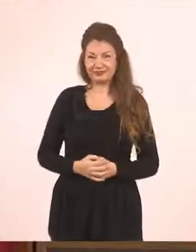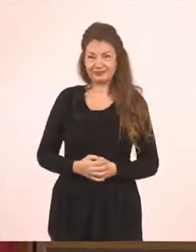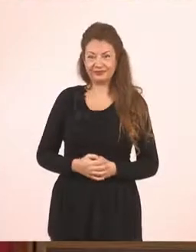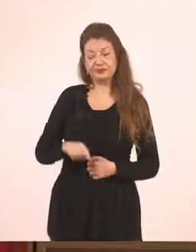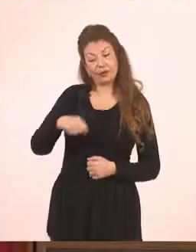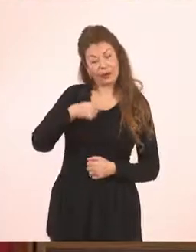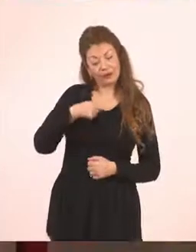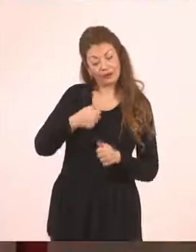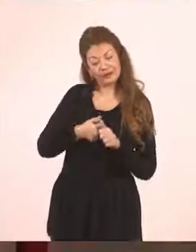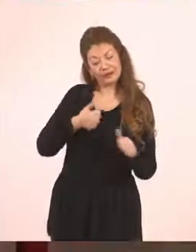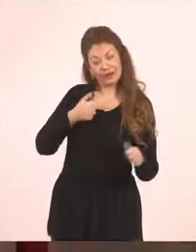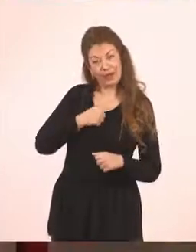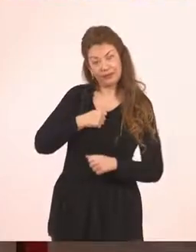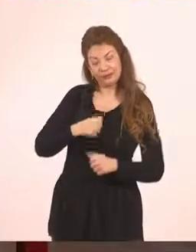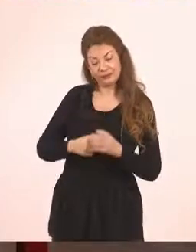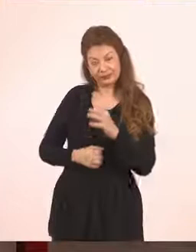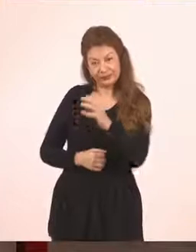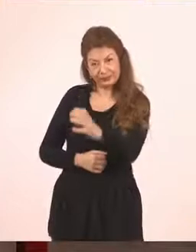Και τώρα η δικιά μου.